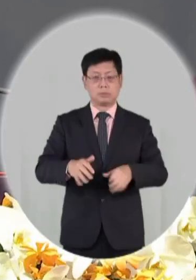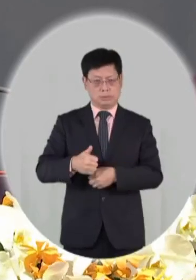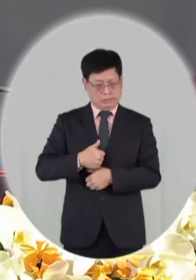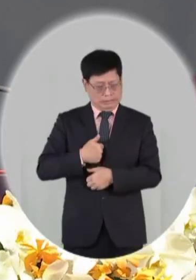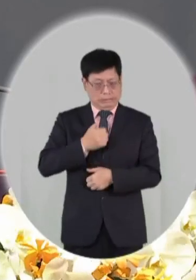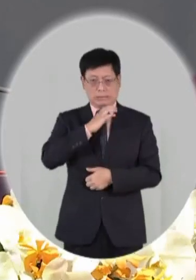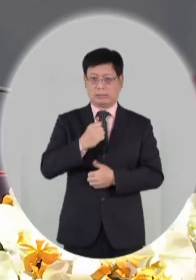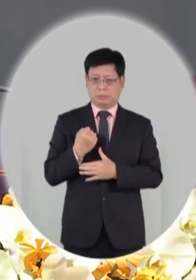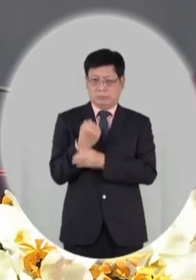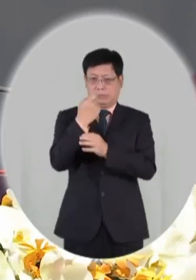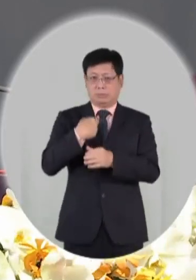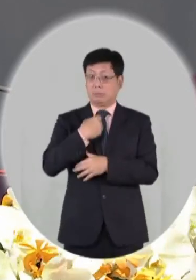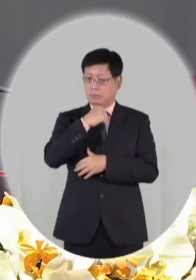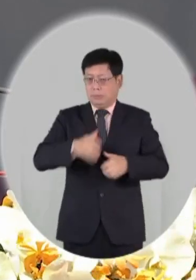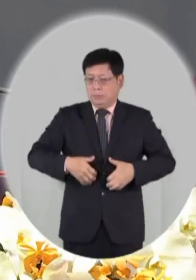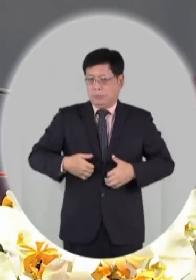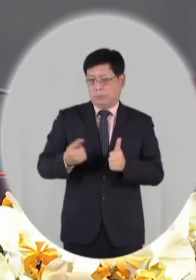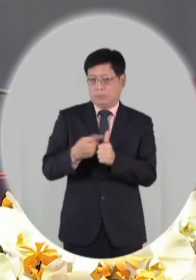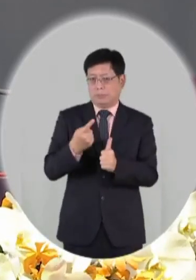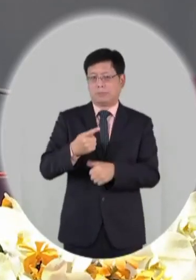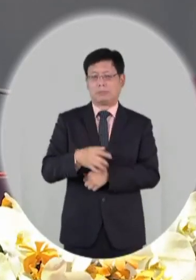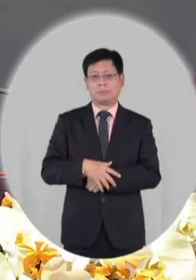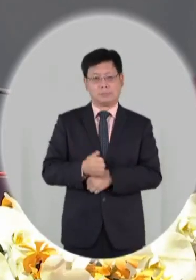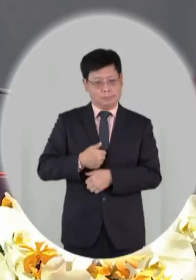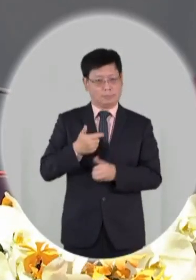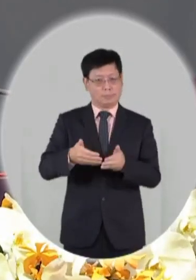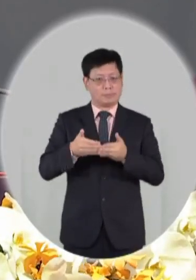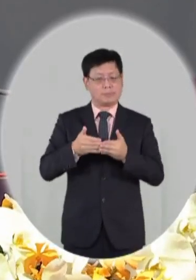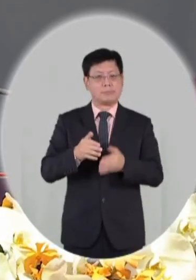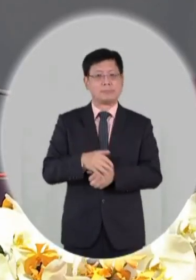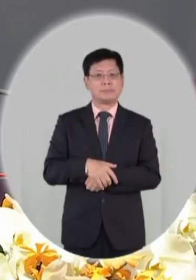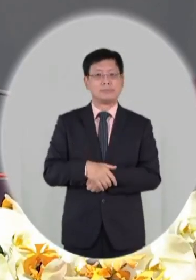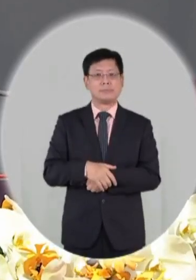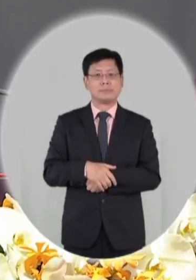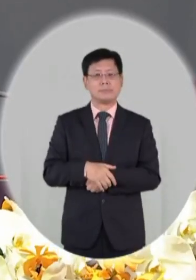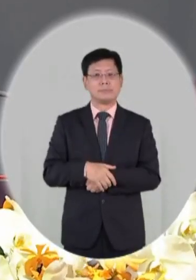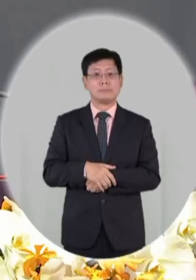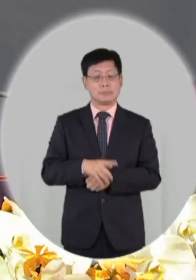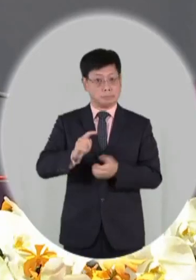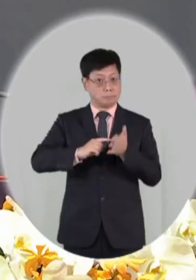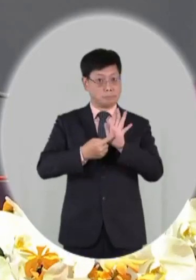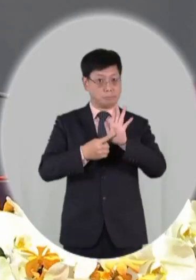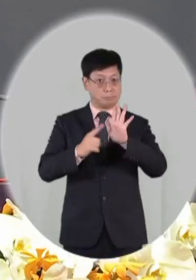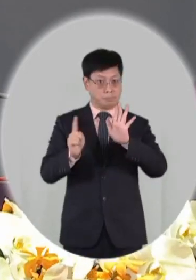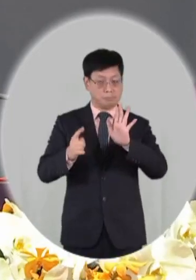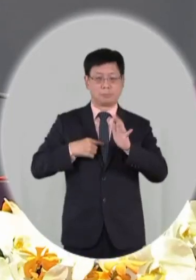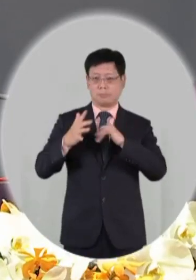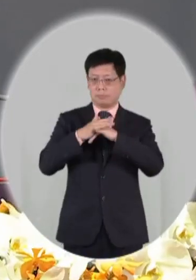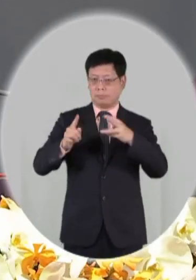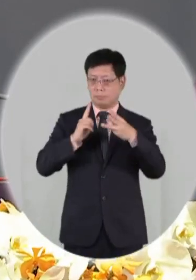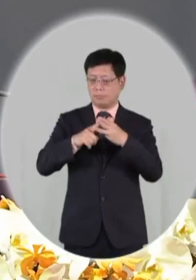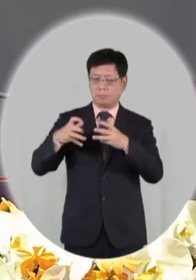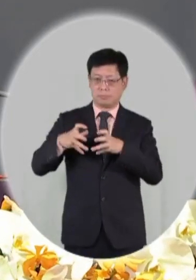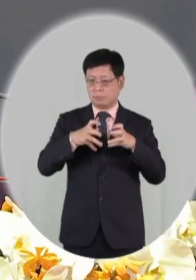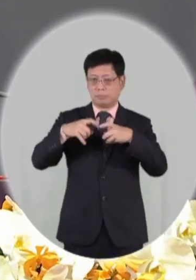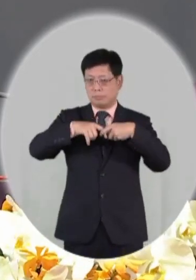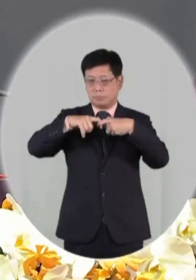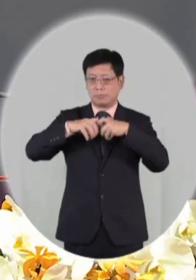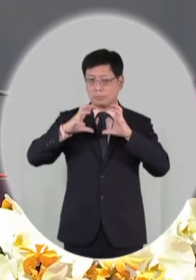什么比声援台湾更紧迫的事，展现了民主同盟国